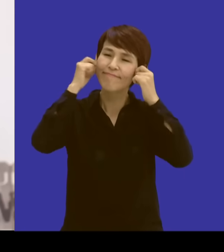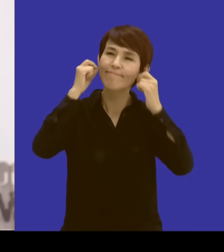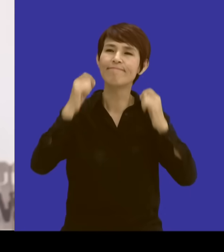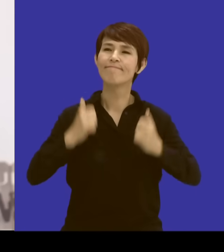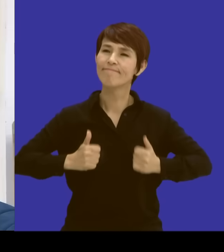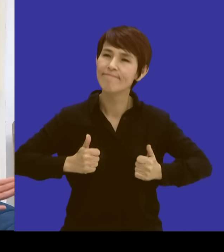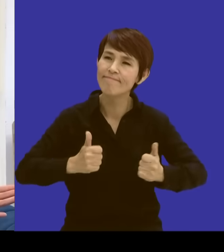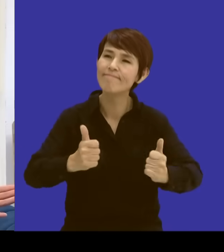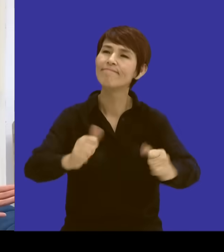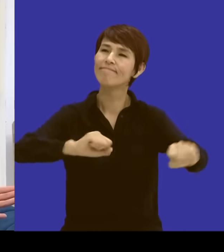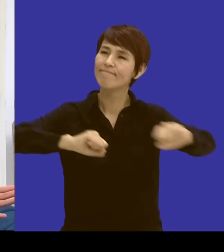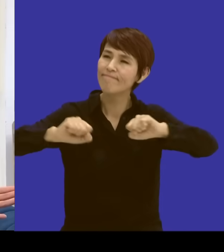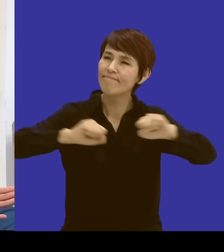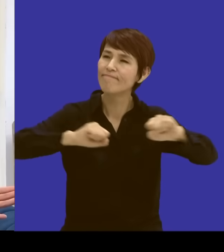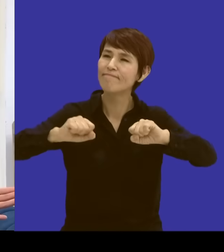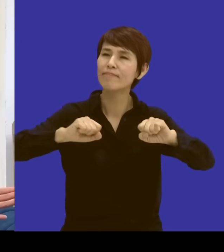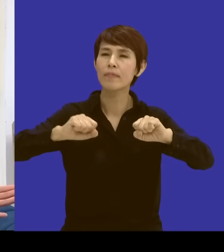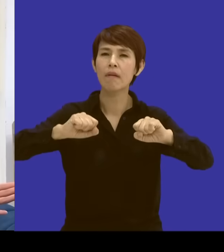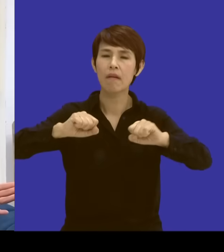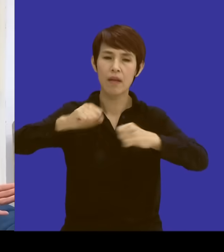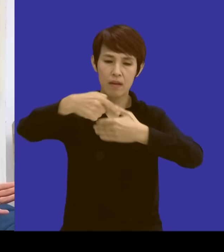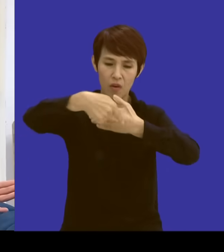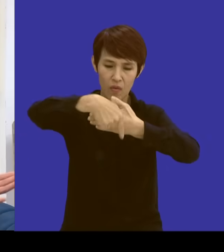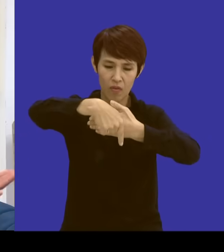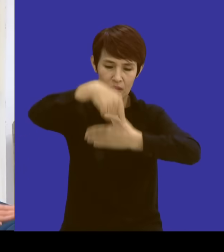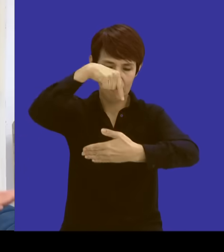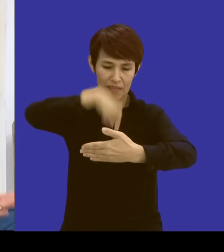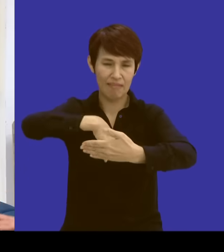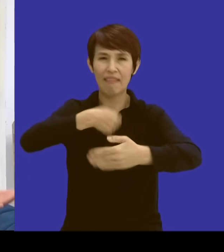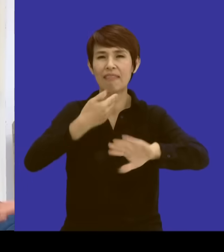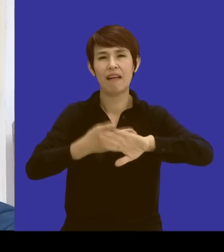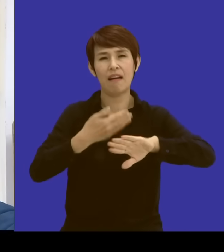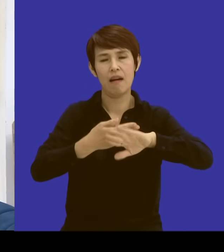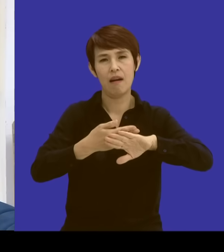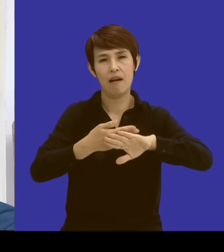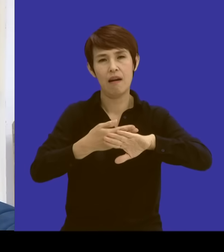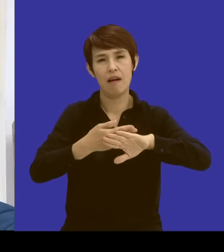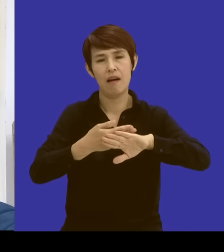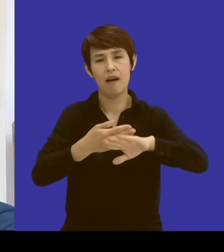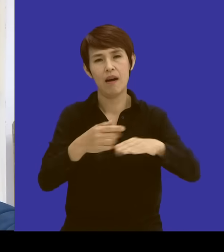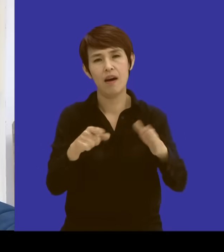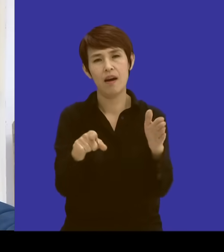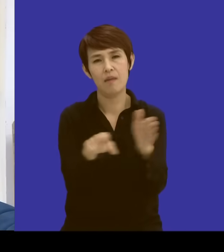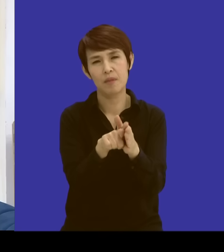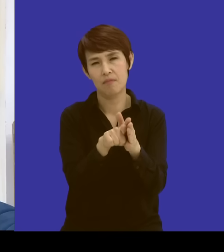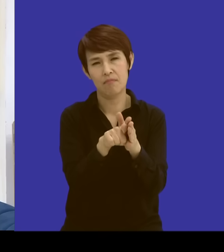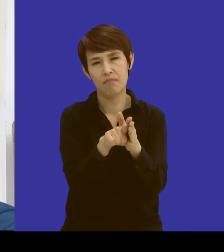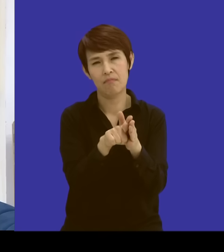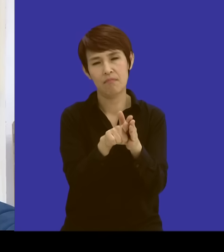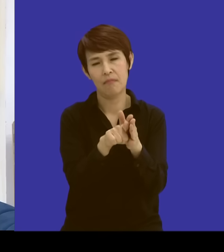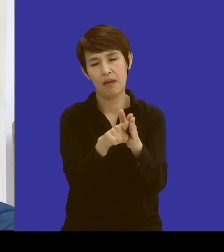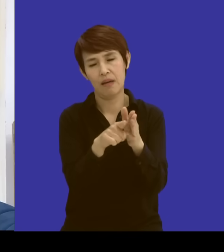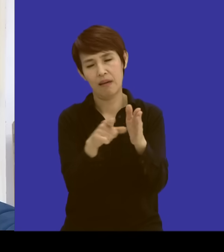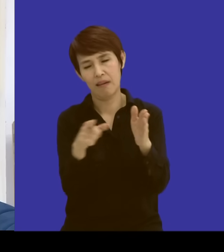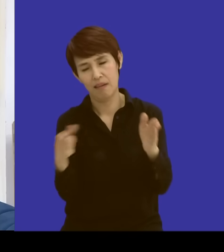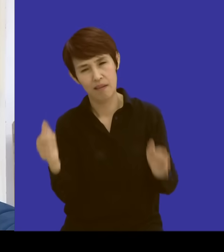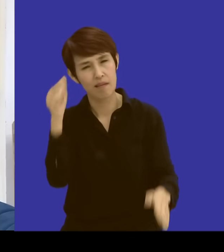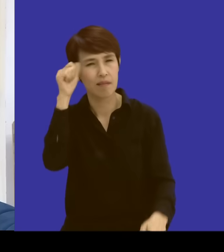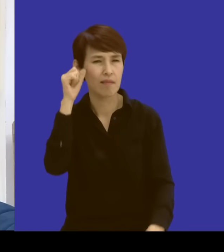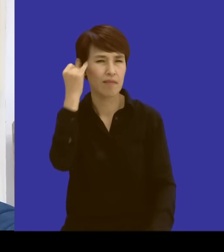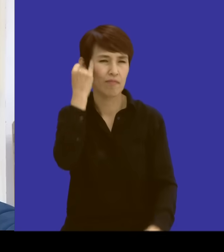가장 열심히 하고 이게 너무 크니까 이제 몸도 마음도 신앙도 함께 무너지는 신앙 사춘기가 오지 않았나.